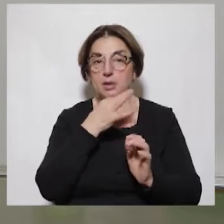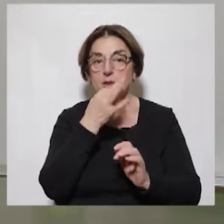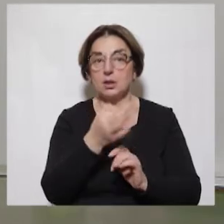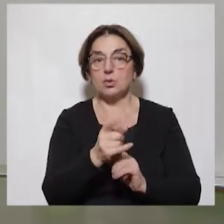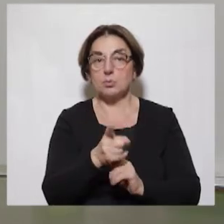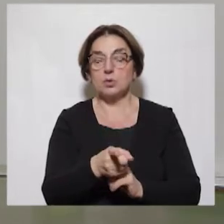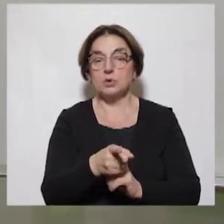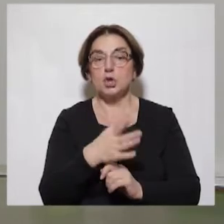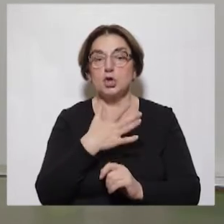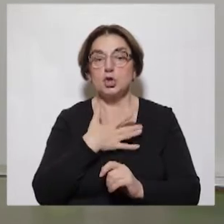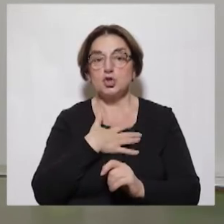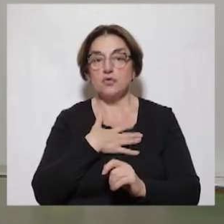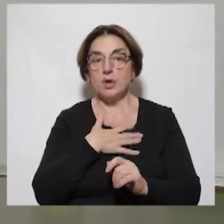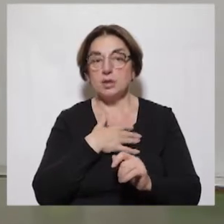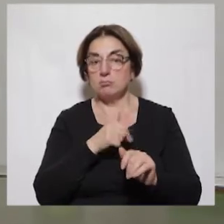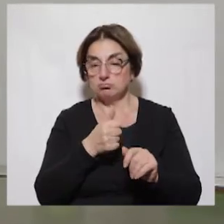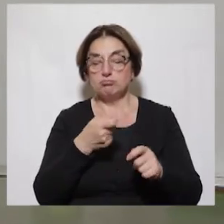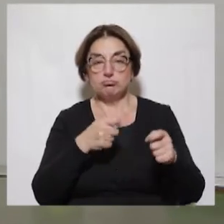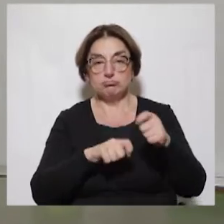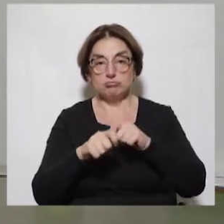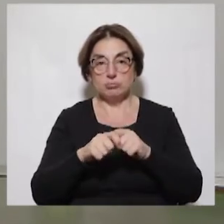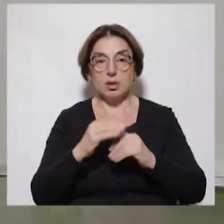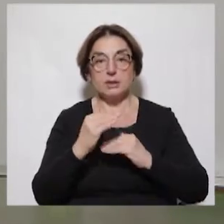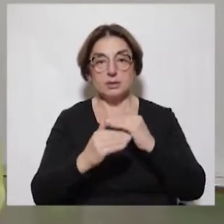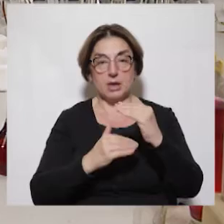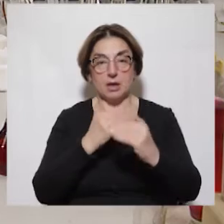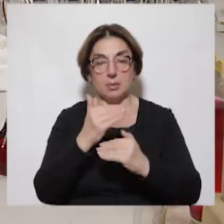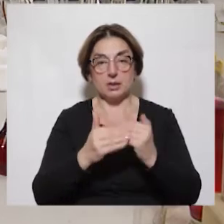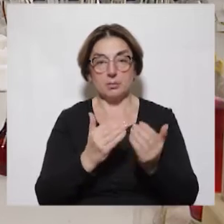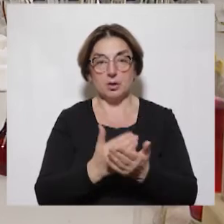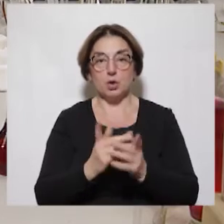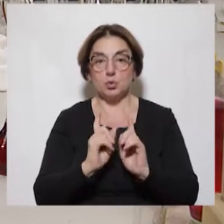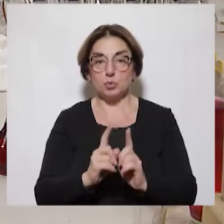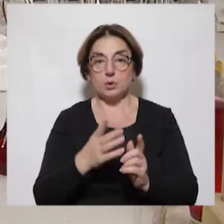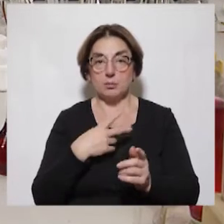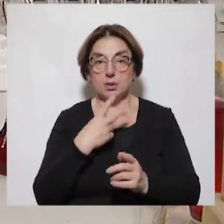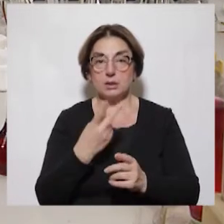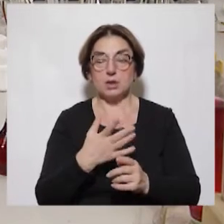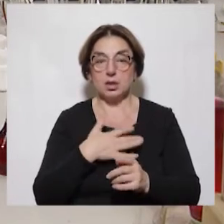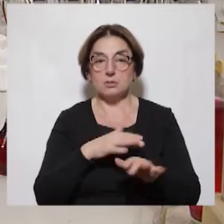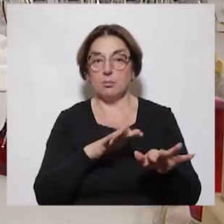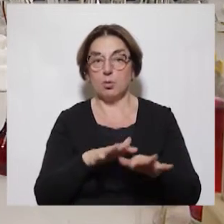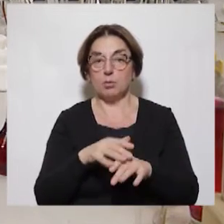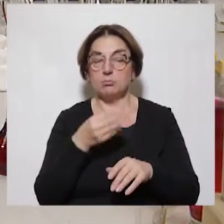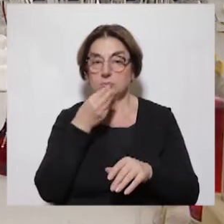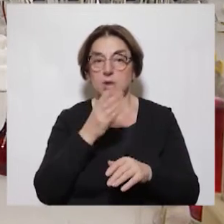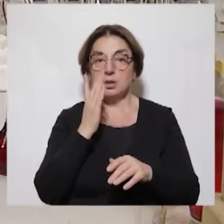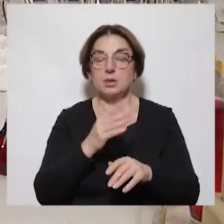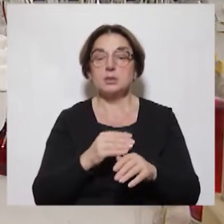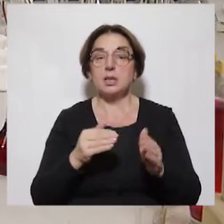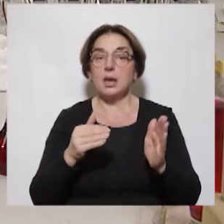მინდა გითხრათ, რომ ჩვენი პროცესი წარმატებით მიმდინარეობს. თუმცა მე ახლა აღვნიშნე, ეს პროცესი წარიმართება